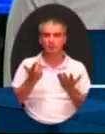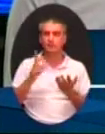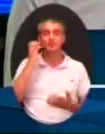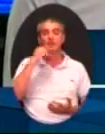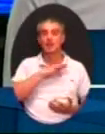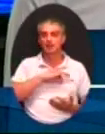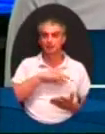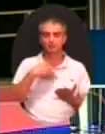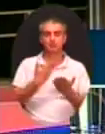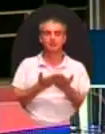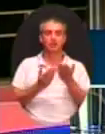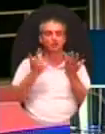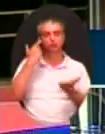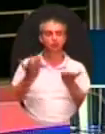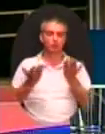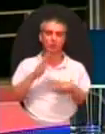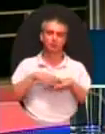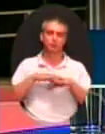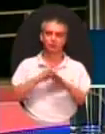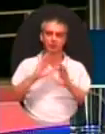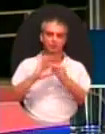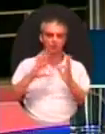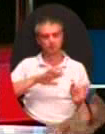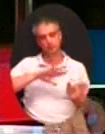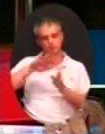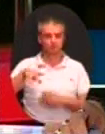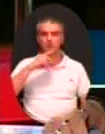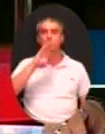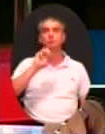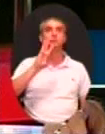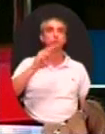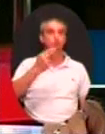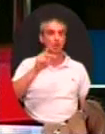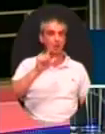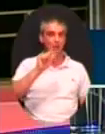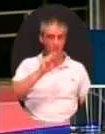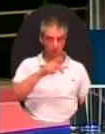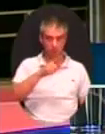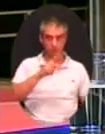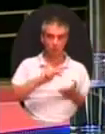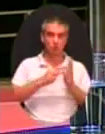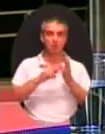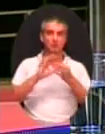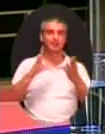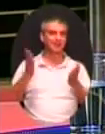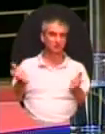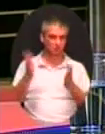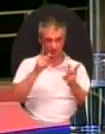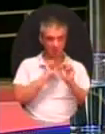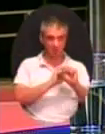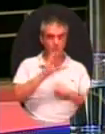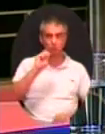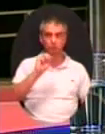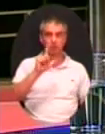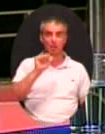שזה כולו מקצועי, אין לו מושג. אוקיי, אז בוא ננתק את זה רגע ונשאל אותך, משה לאון. נתנתק באמת. מה? תוכנית ההתנתקות. תתמכו במשה